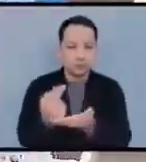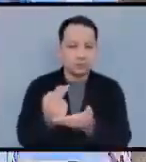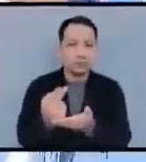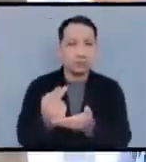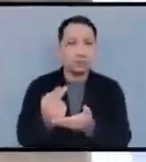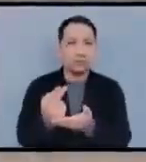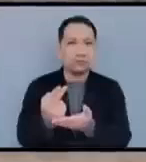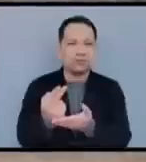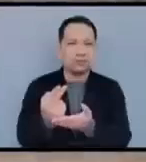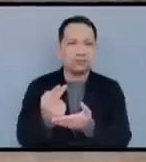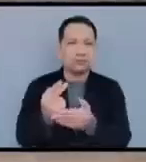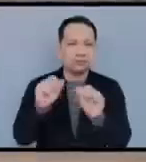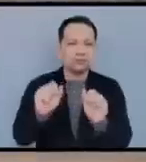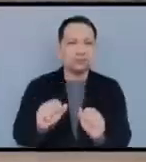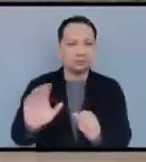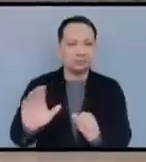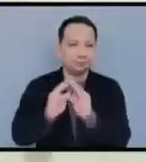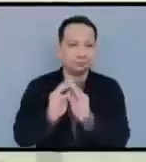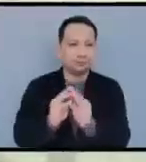kapatid na Muslim.